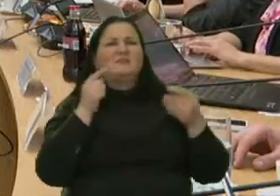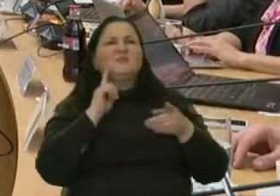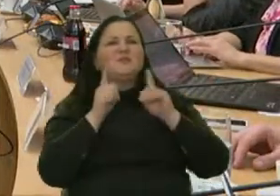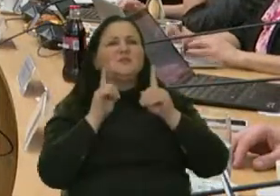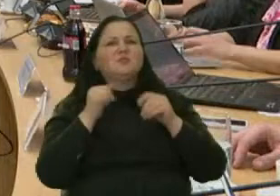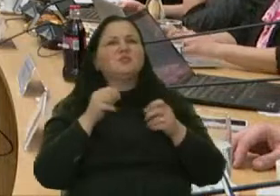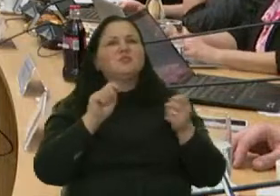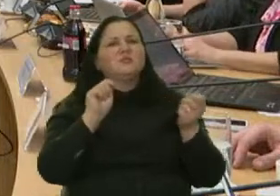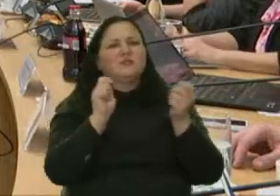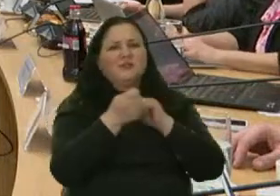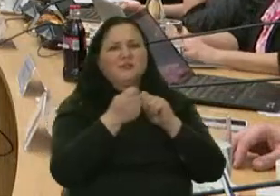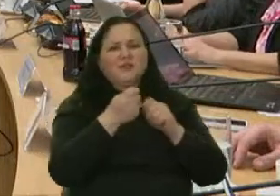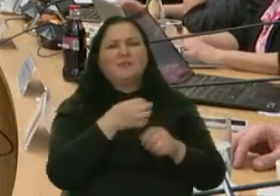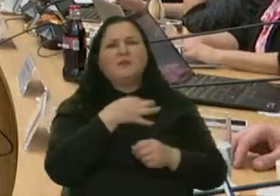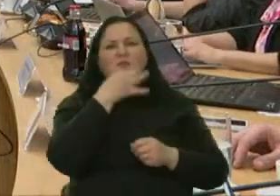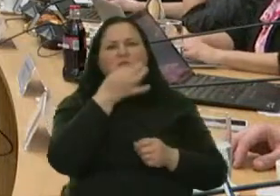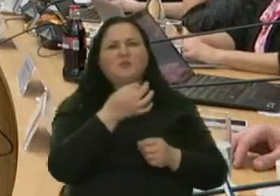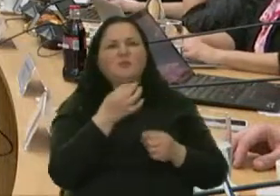detensionării